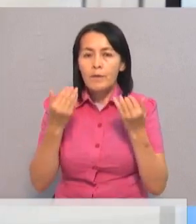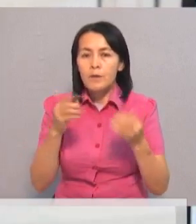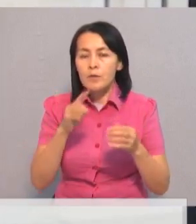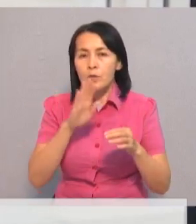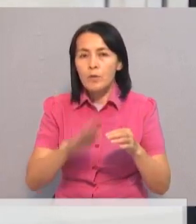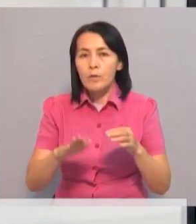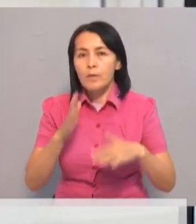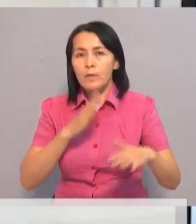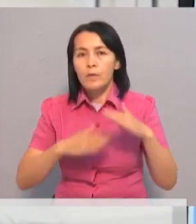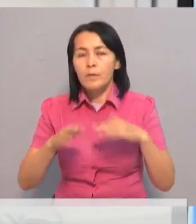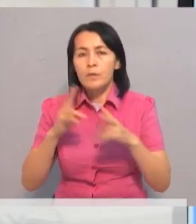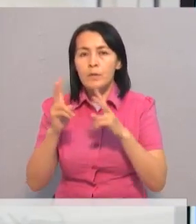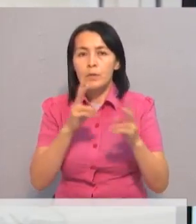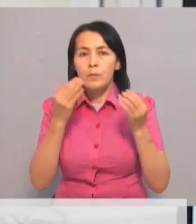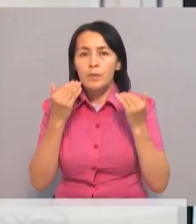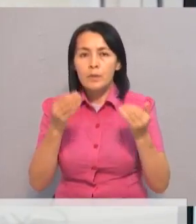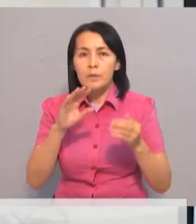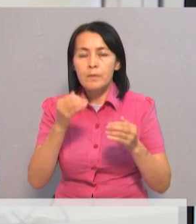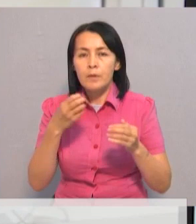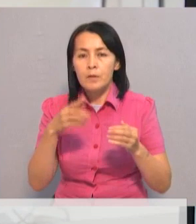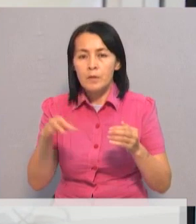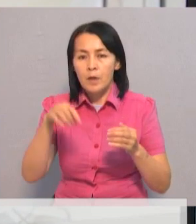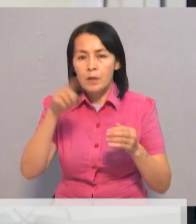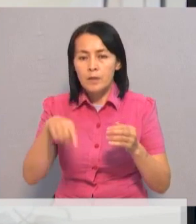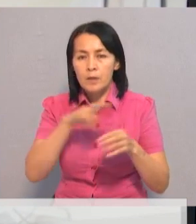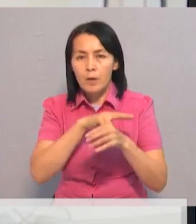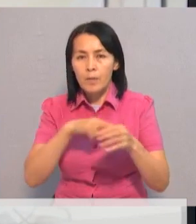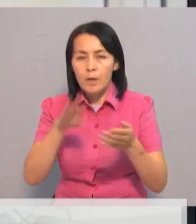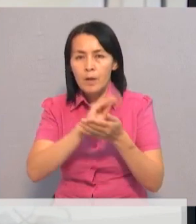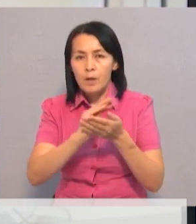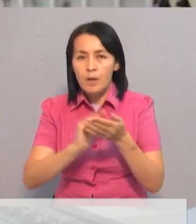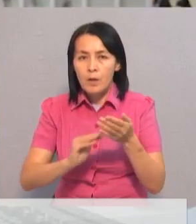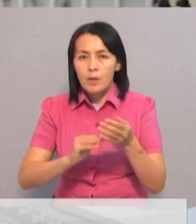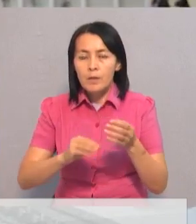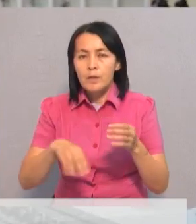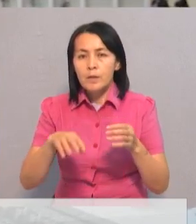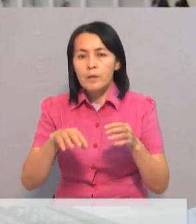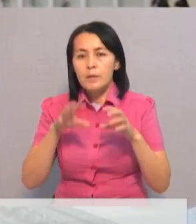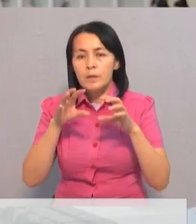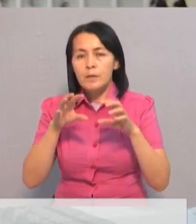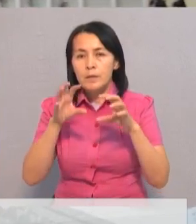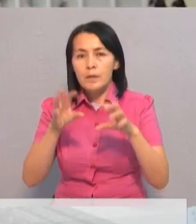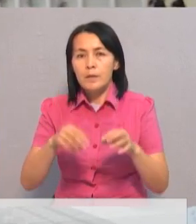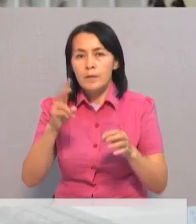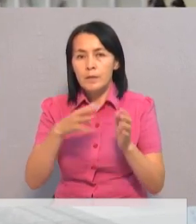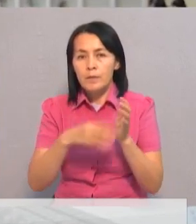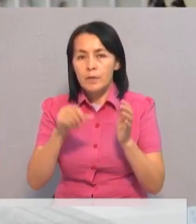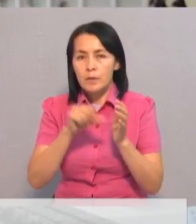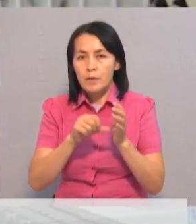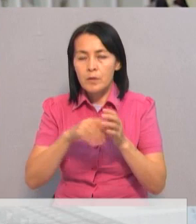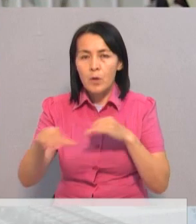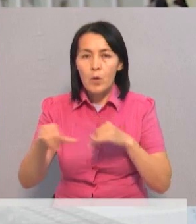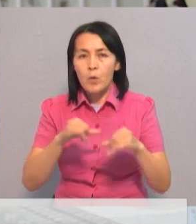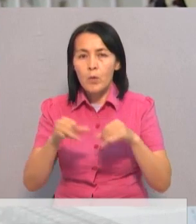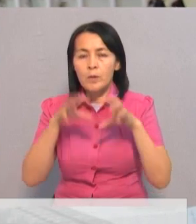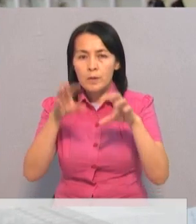чтобы повеселиться в клубе. Факт Туранским районным управлением полиции зарегистрирован по части 2 статьи 296